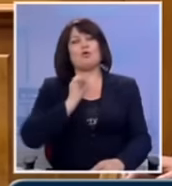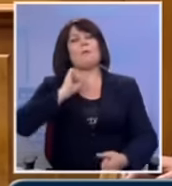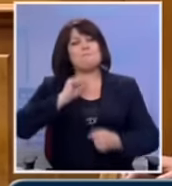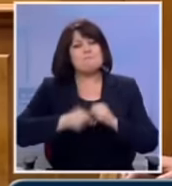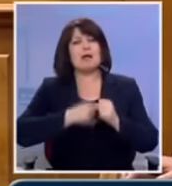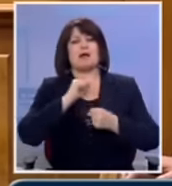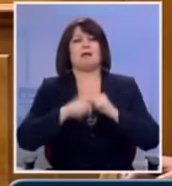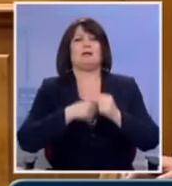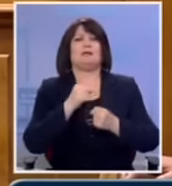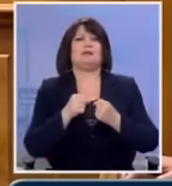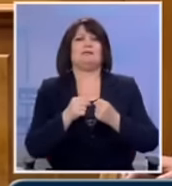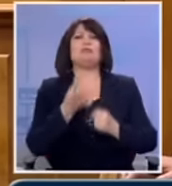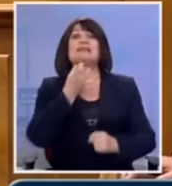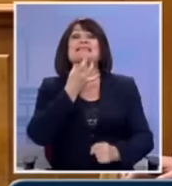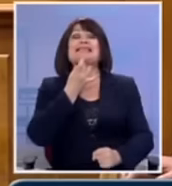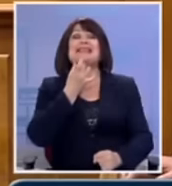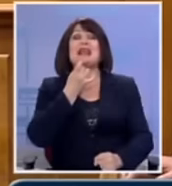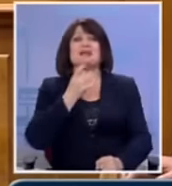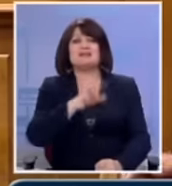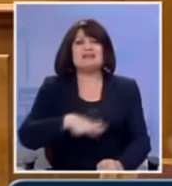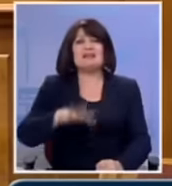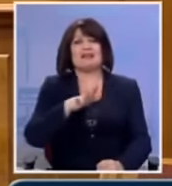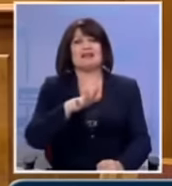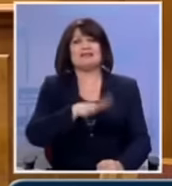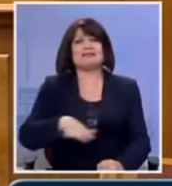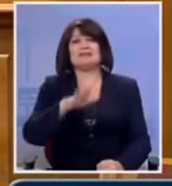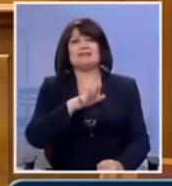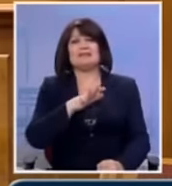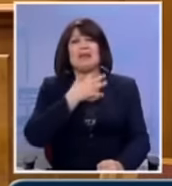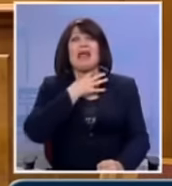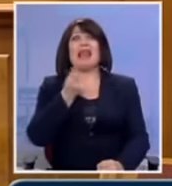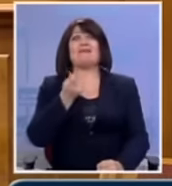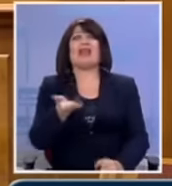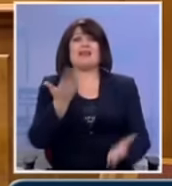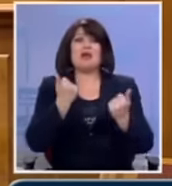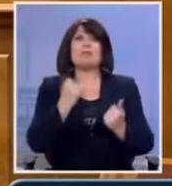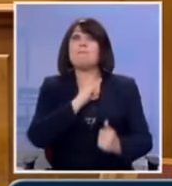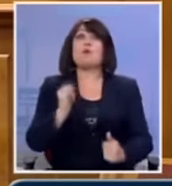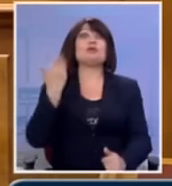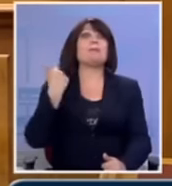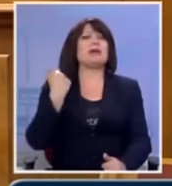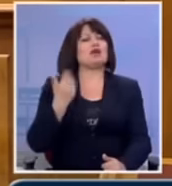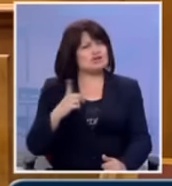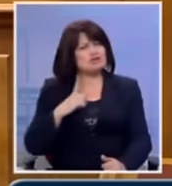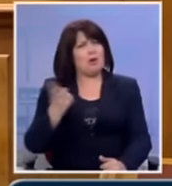αγωνιζόμαστε σε σκληρές συνθήκες, σε συνθήκες πιστωτικής ασφυξίας που εσείς ποτέ δεν είχατε